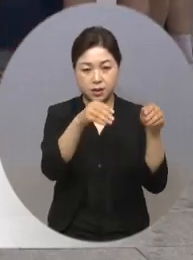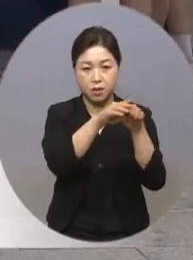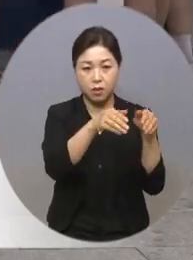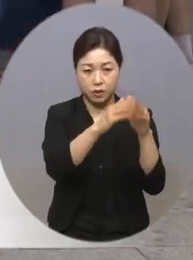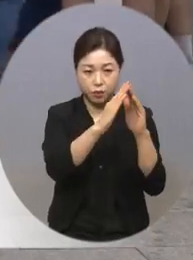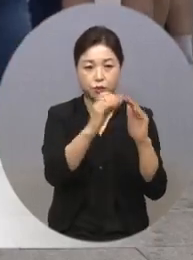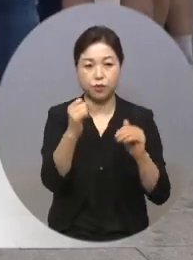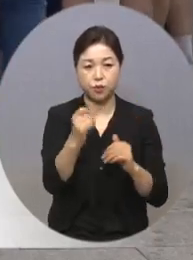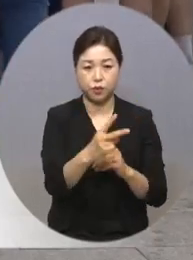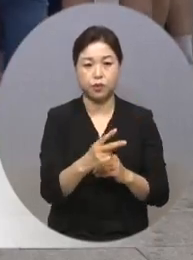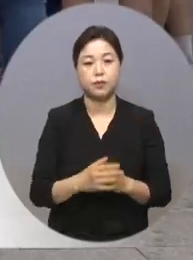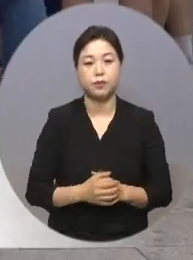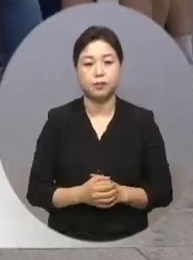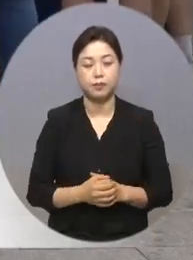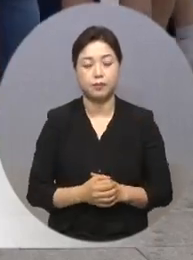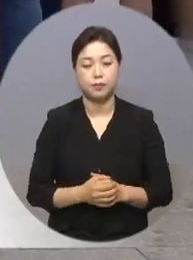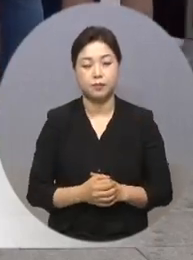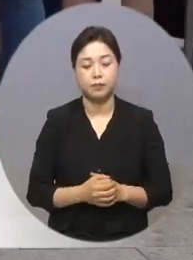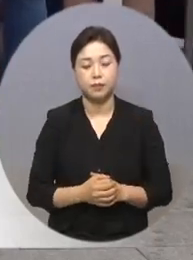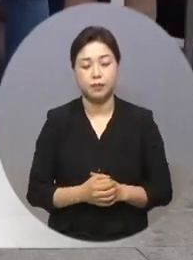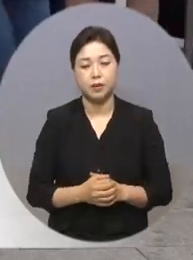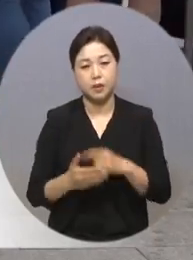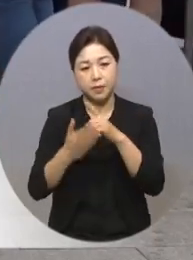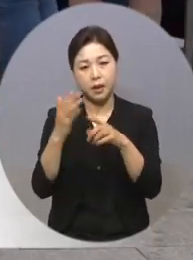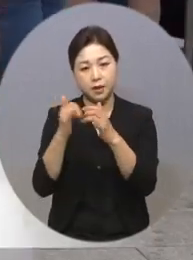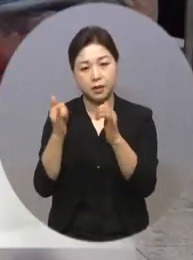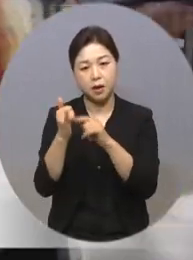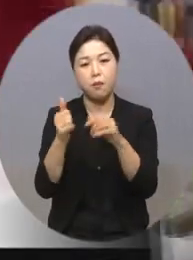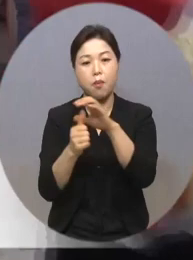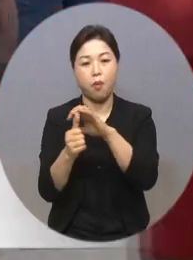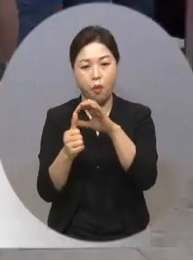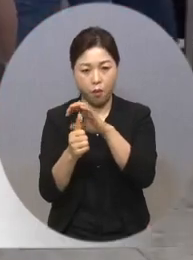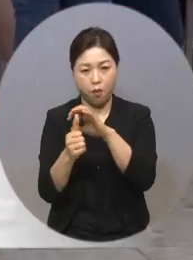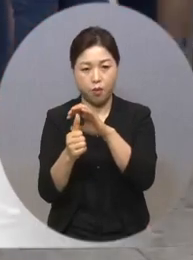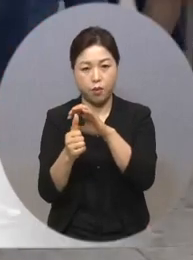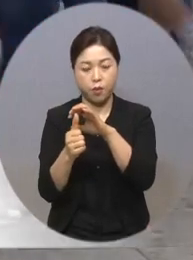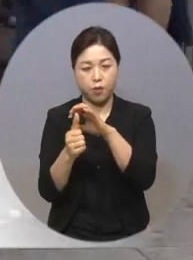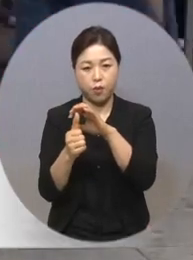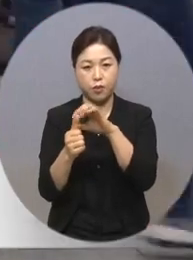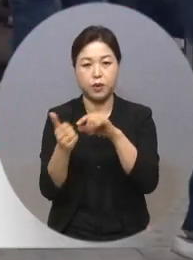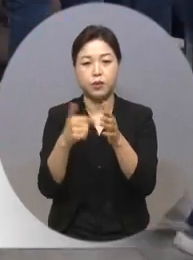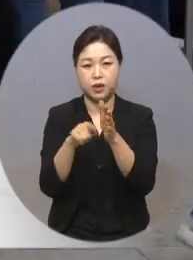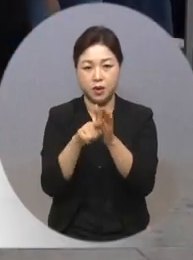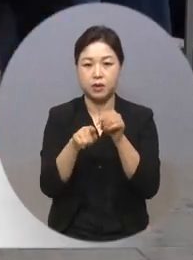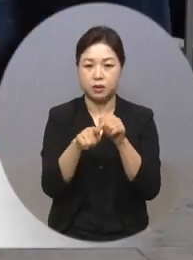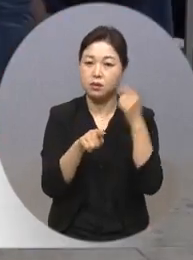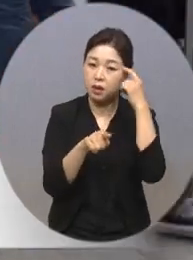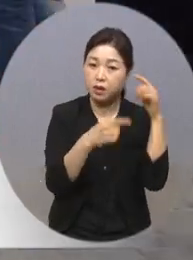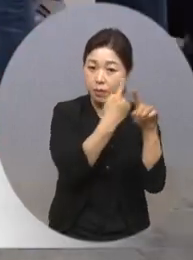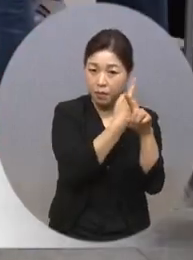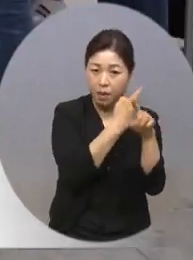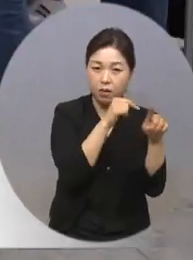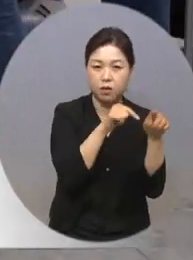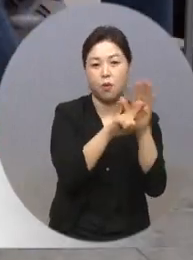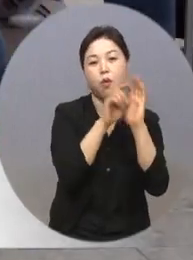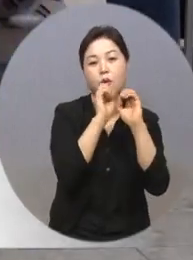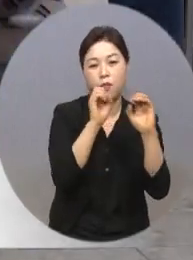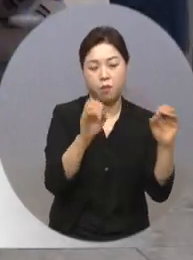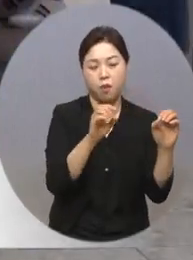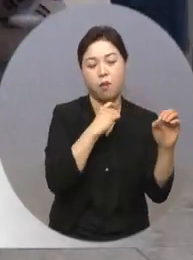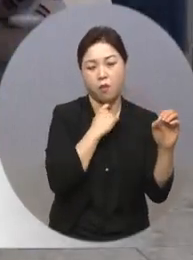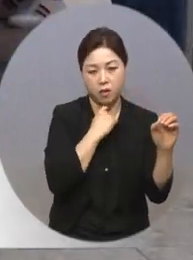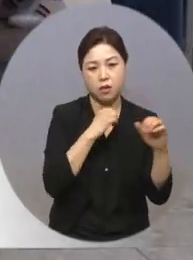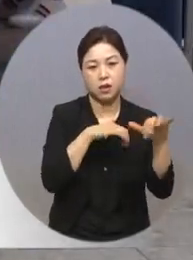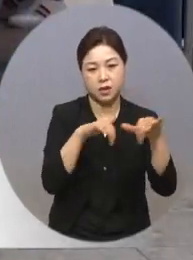확충과 그리고 피해자 보호 지원에 대한 좀 인식 변화에 대해서 좀 알리고자 그렇게 해서 이렇게